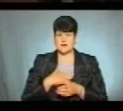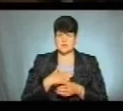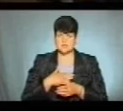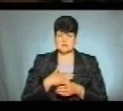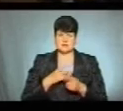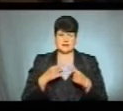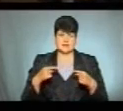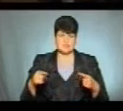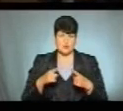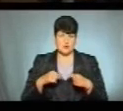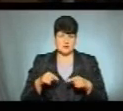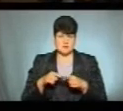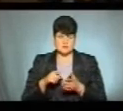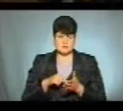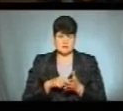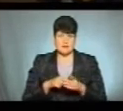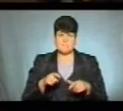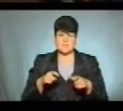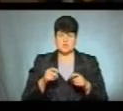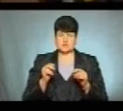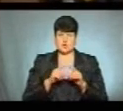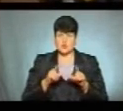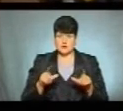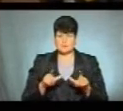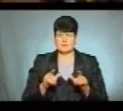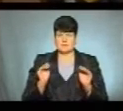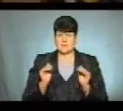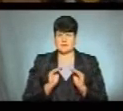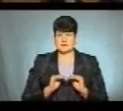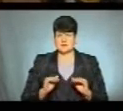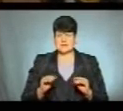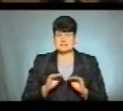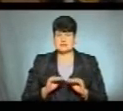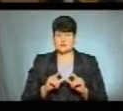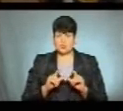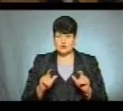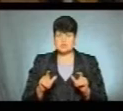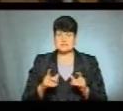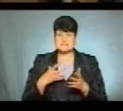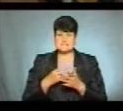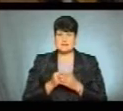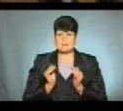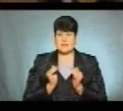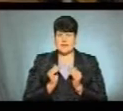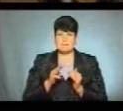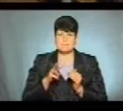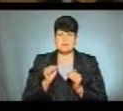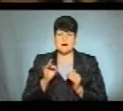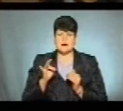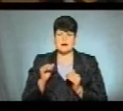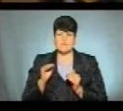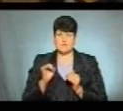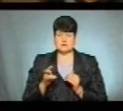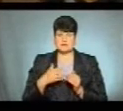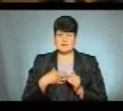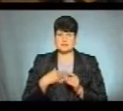різних організацій міських, бігли школярі, бігли маленькі дітки з садочків, свій марафон маленький свій. А звичайно ж, найбільше для мене,